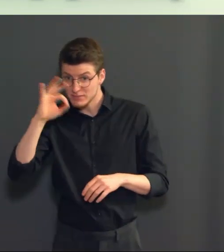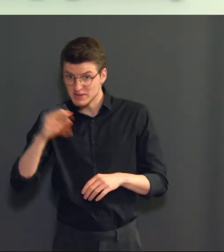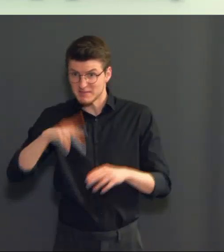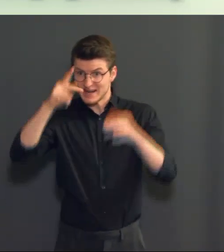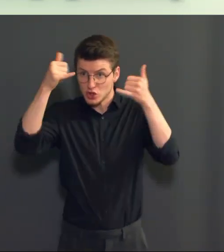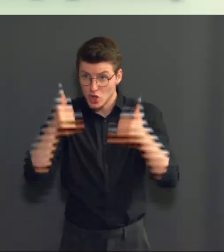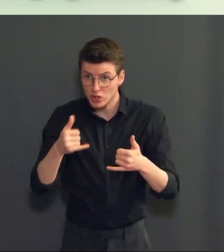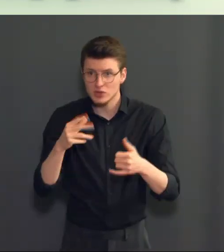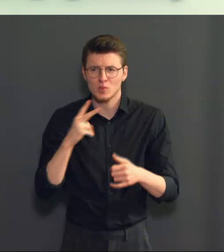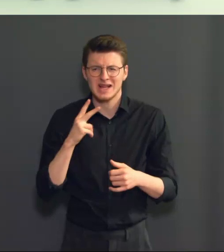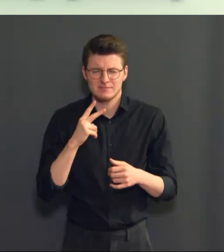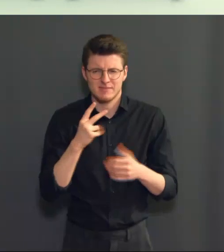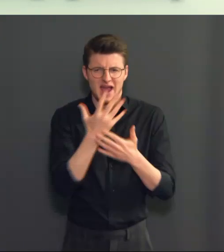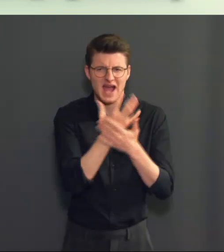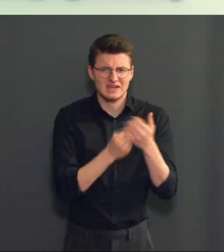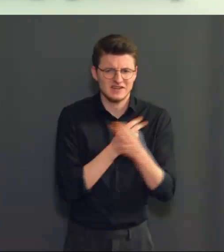en de kerstvakantie.